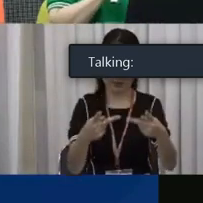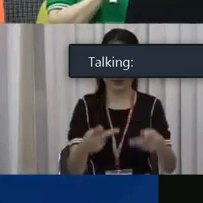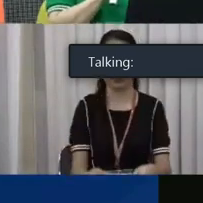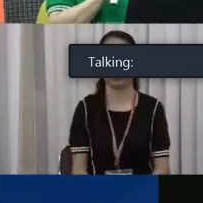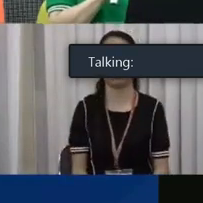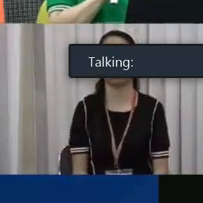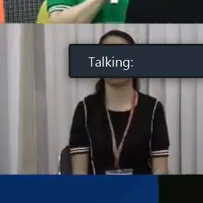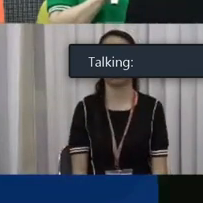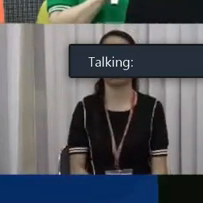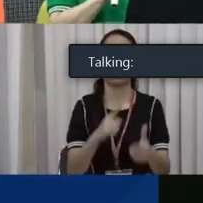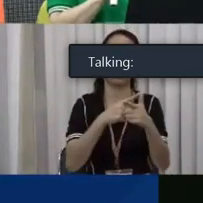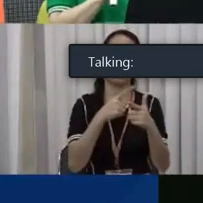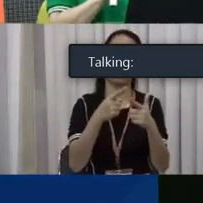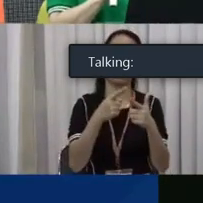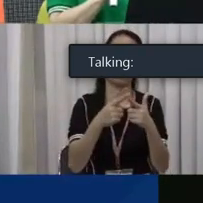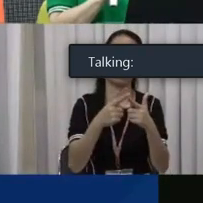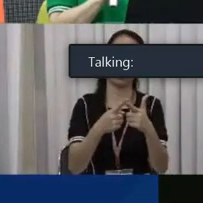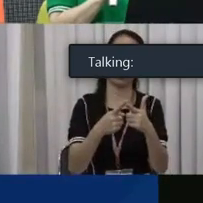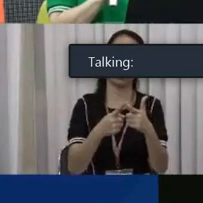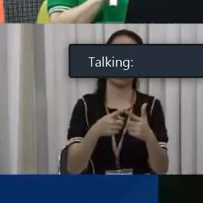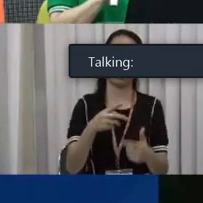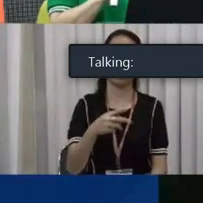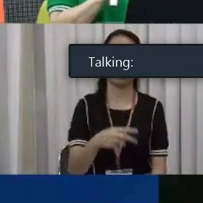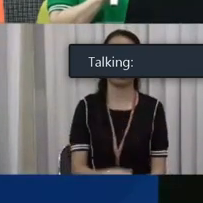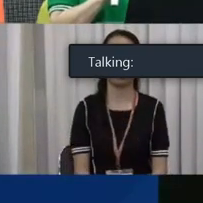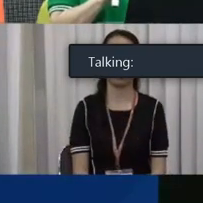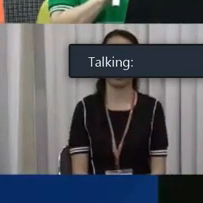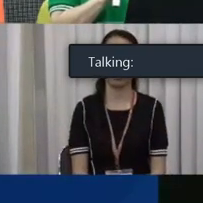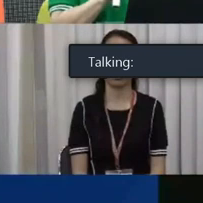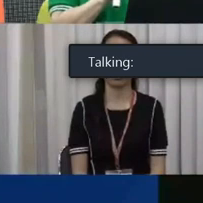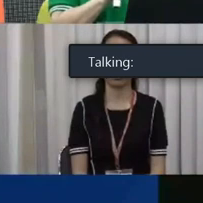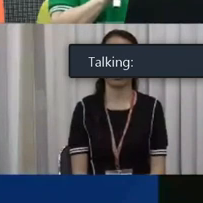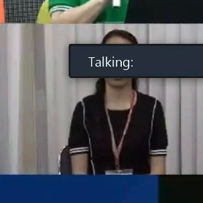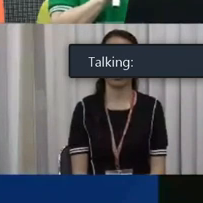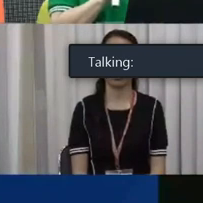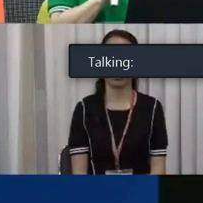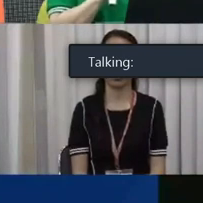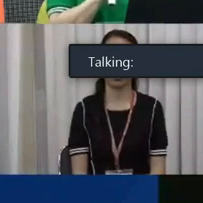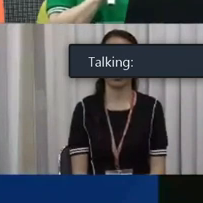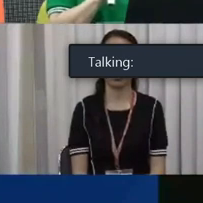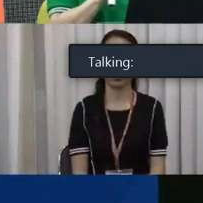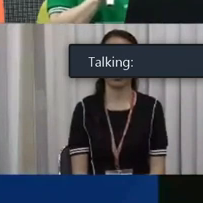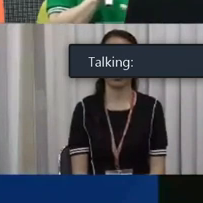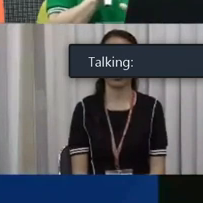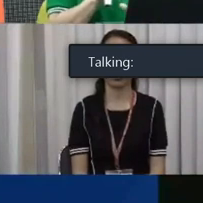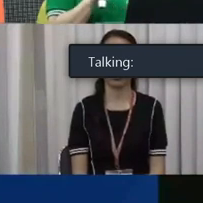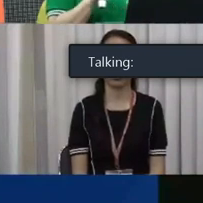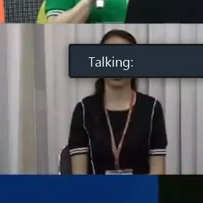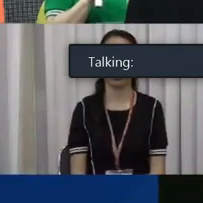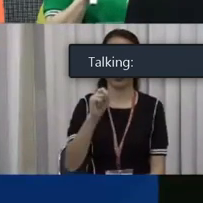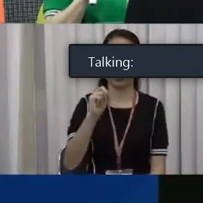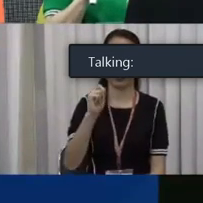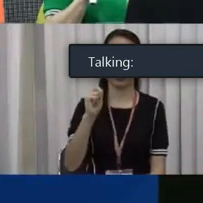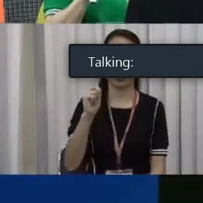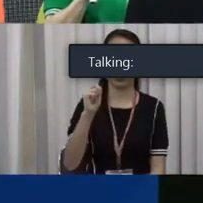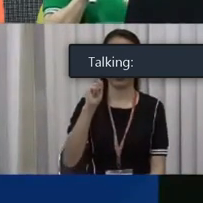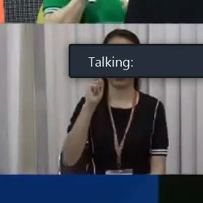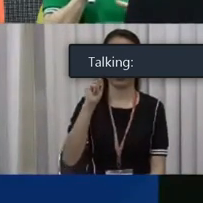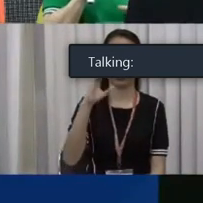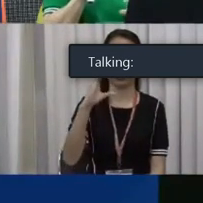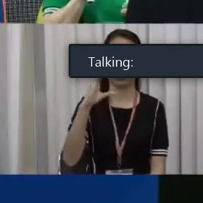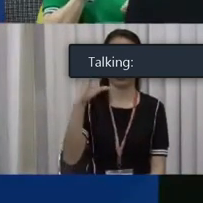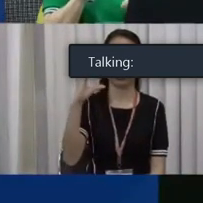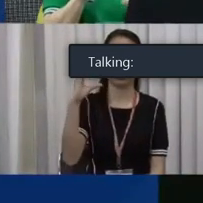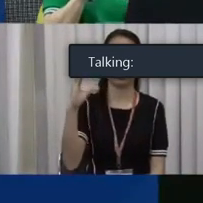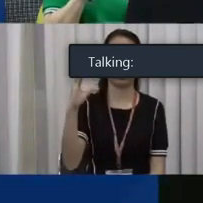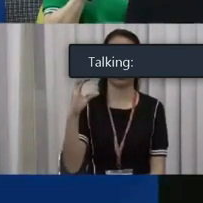public employees. Then we also have the National Conciliation and Mediation Board. So sila po